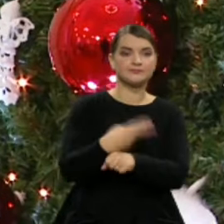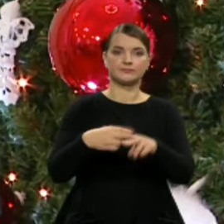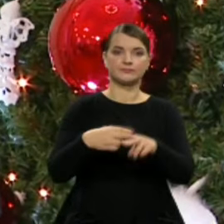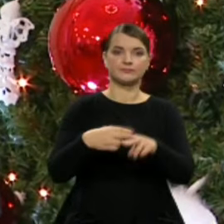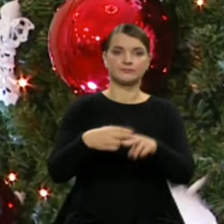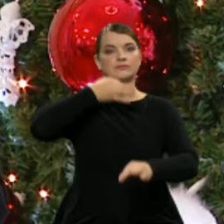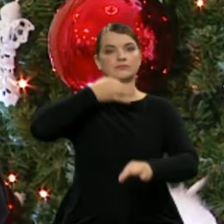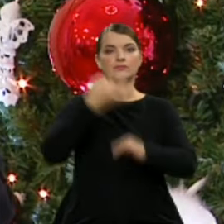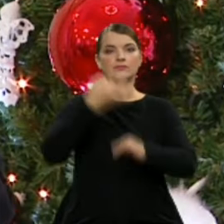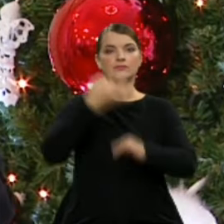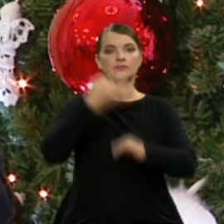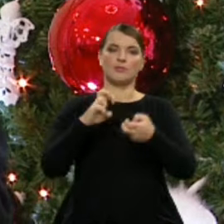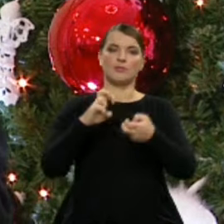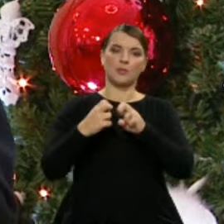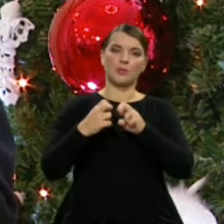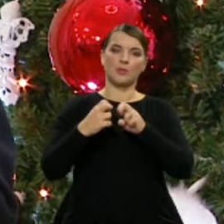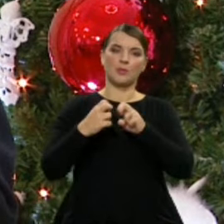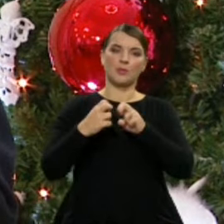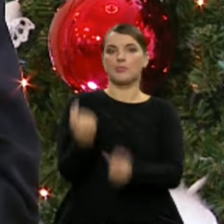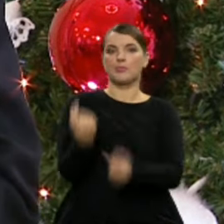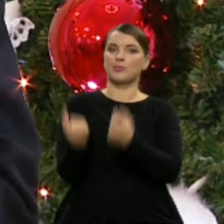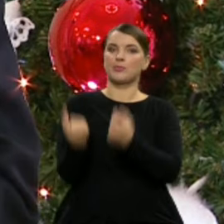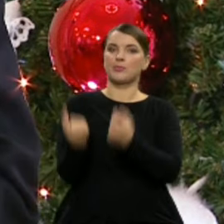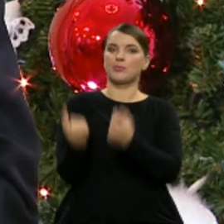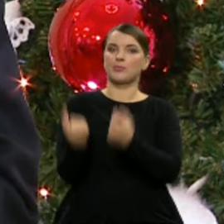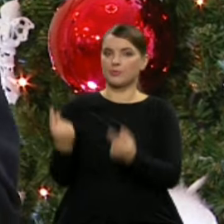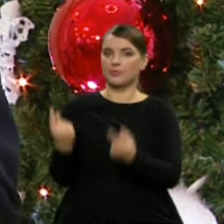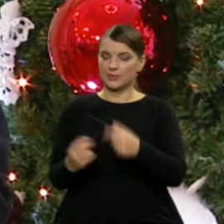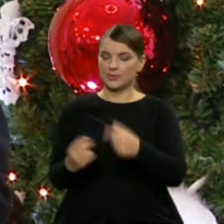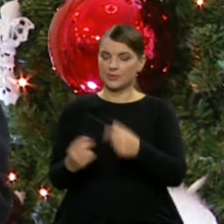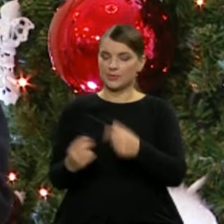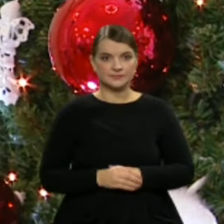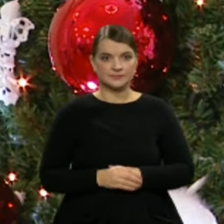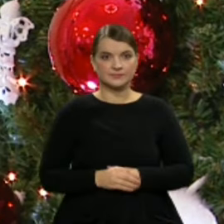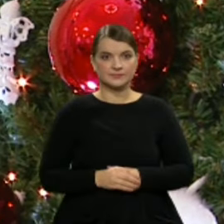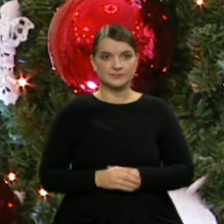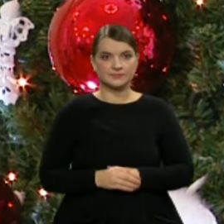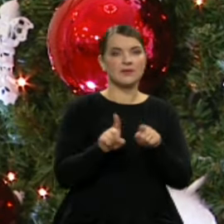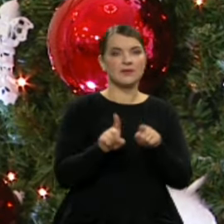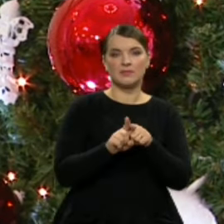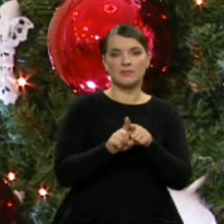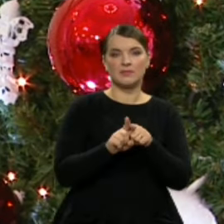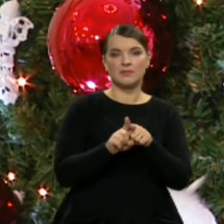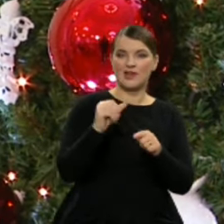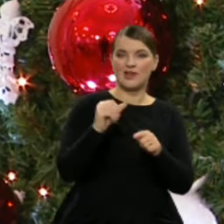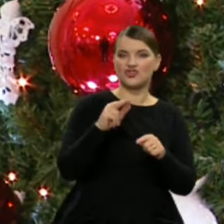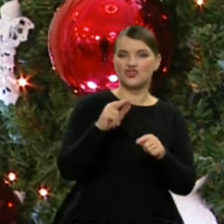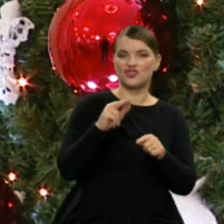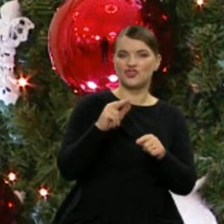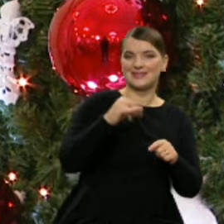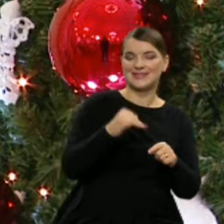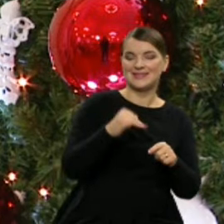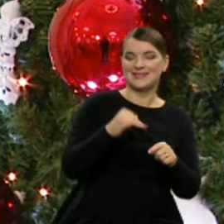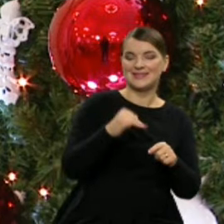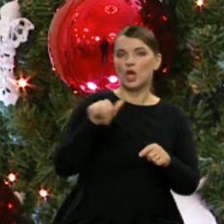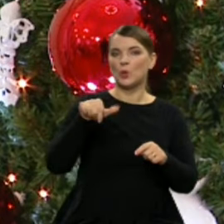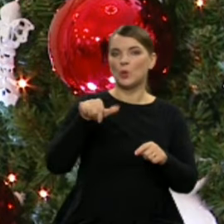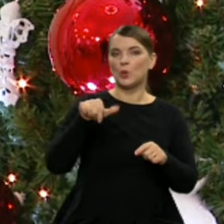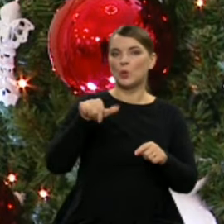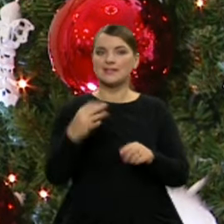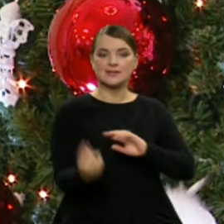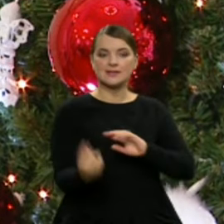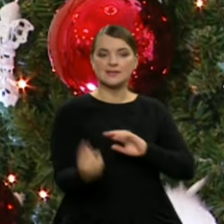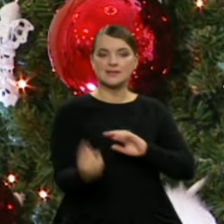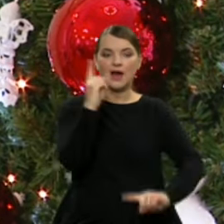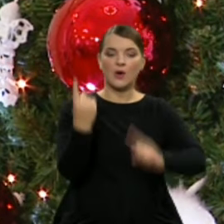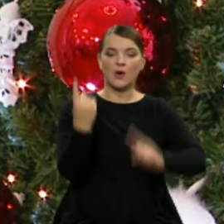už visus skausmus, žemės želdinamas usnis ir erškėčius. Nori, kad žmogus